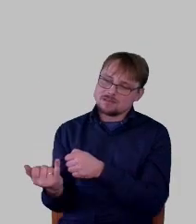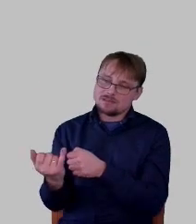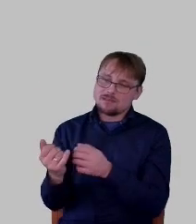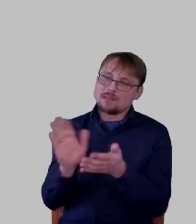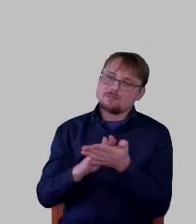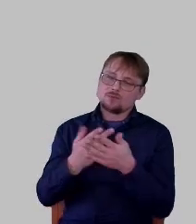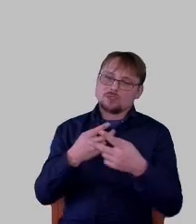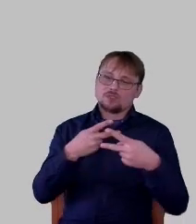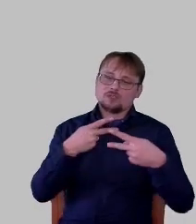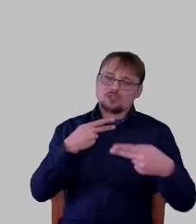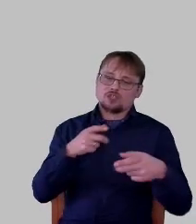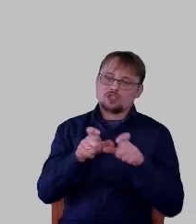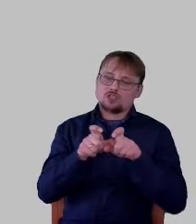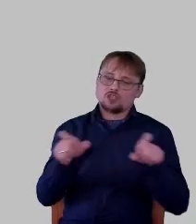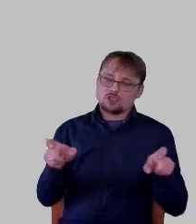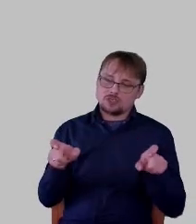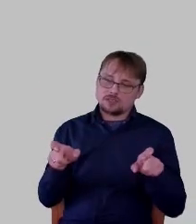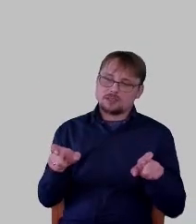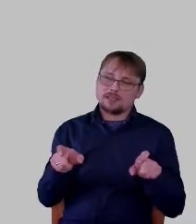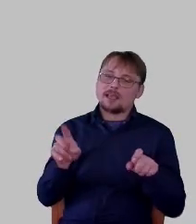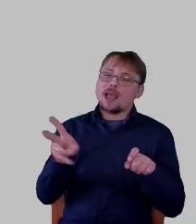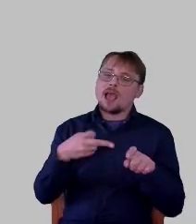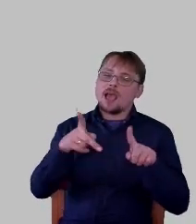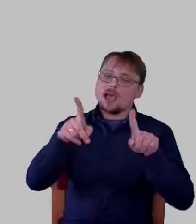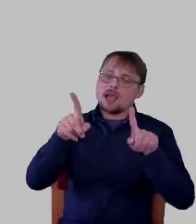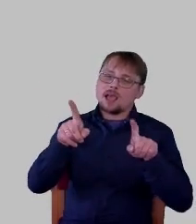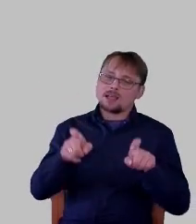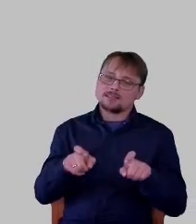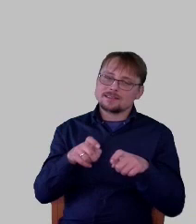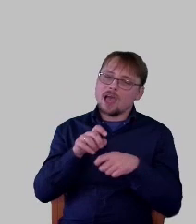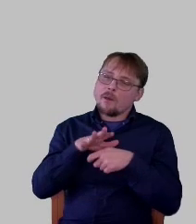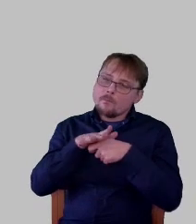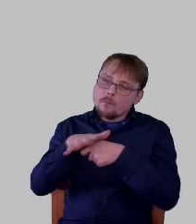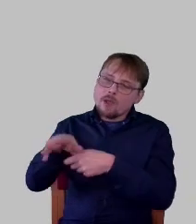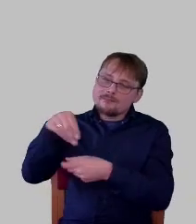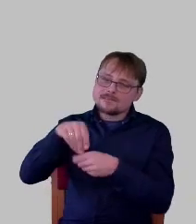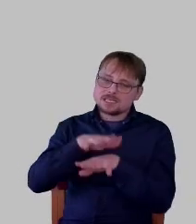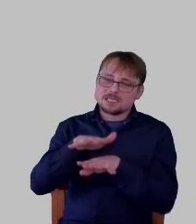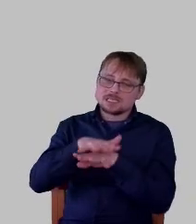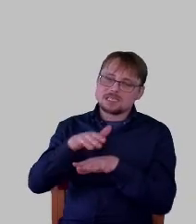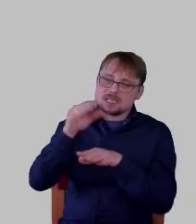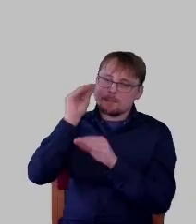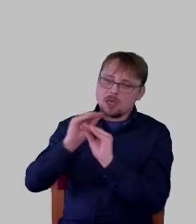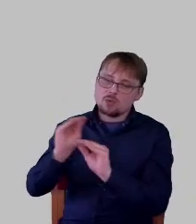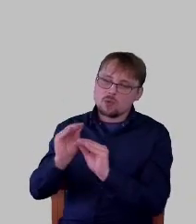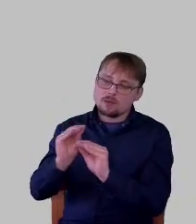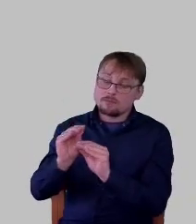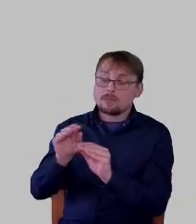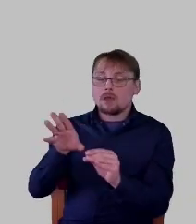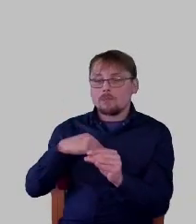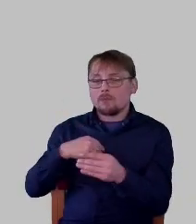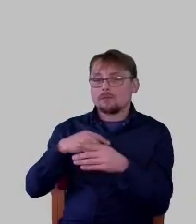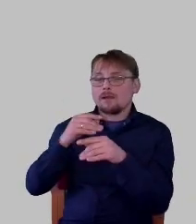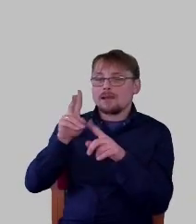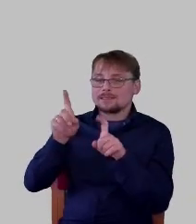czas, w jakim się rozpoczyna oddziaływania w systemie edukacji, możliwość rozpoczęcia